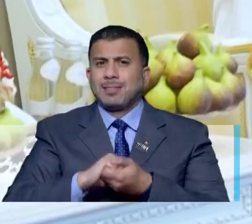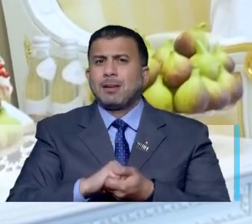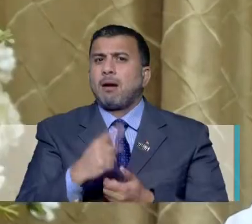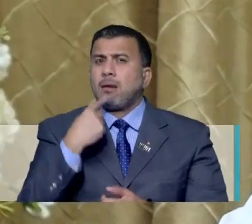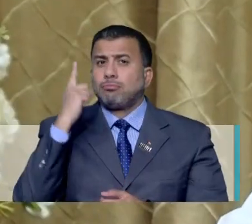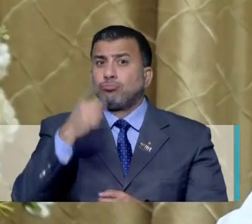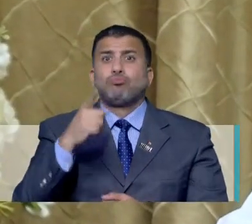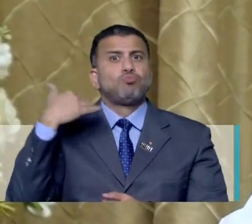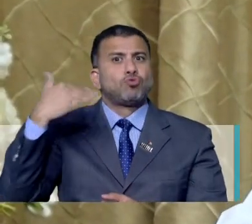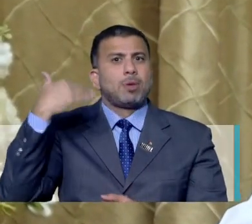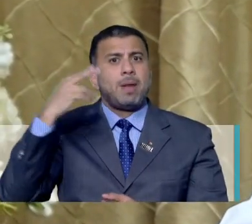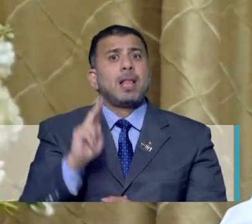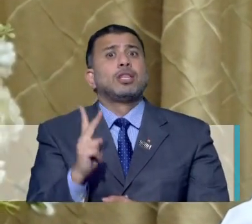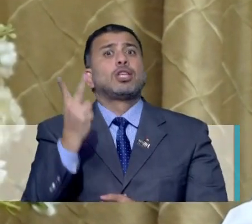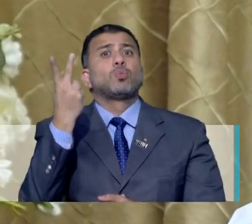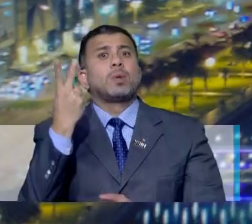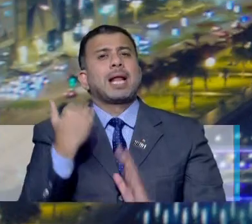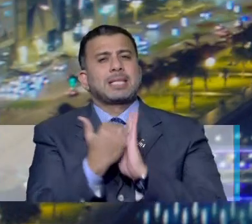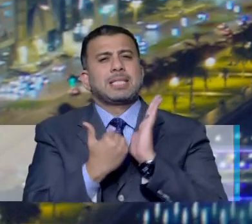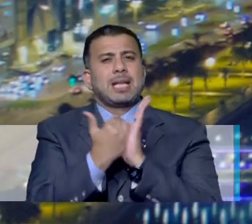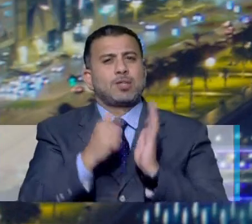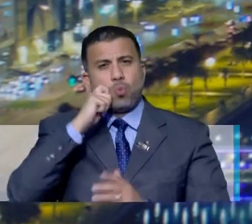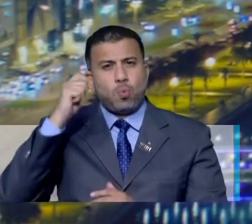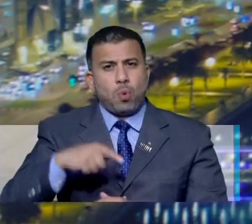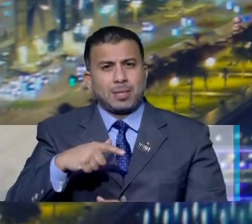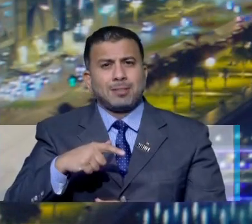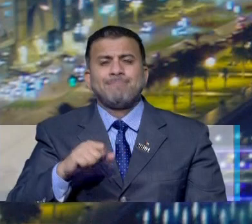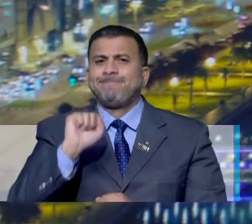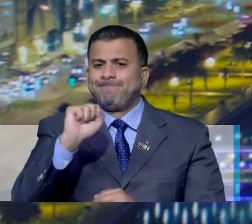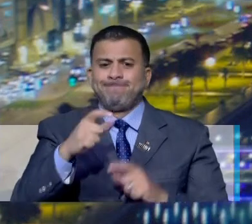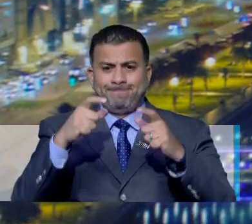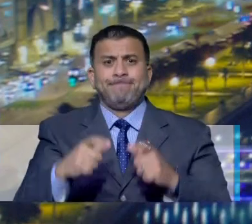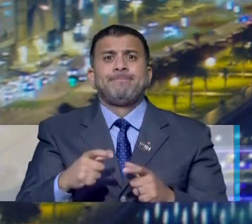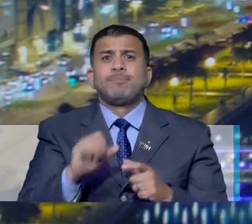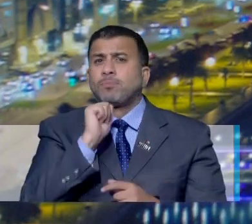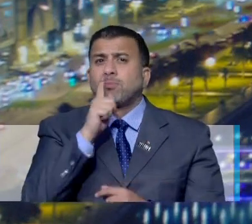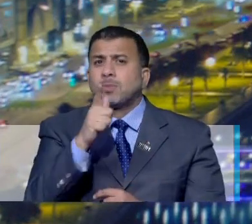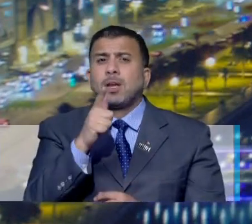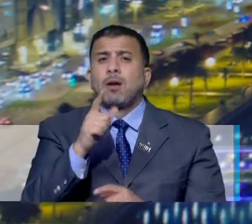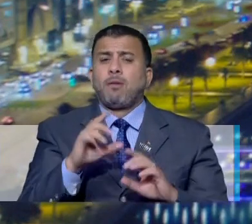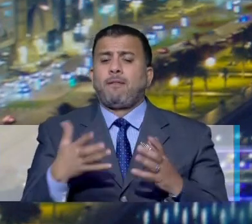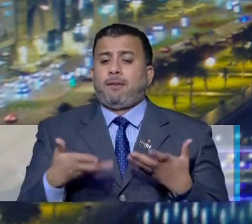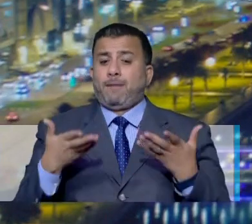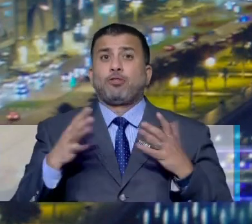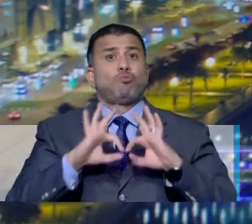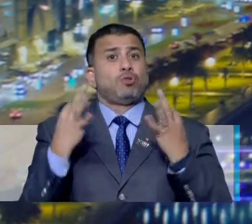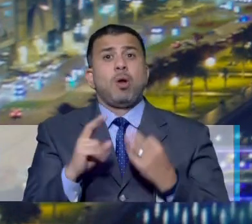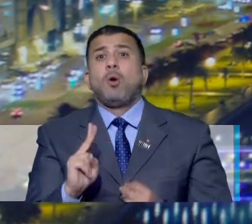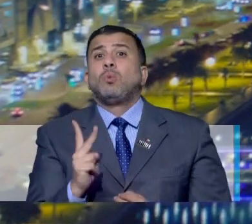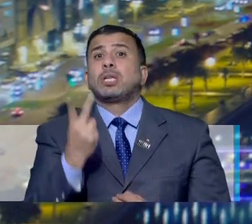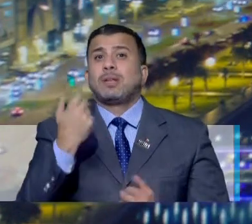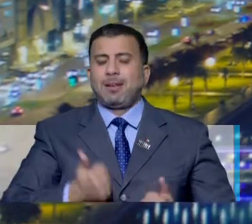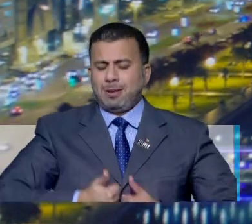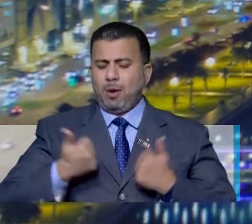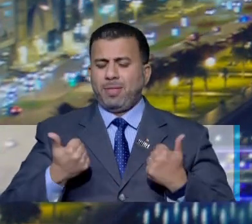اتخاذ القرارات المستقبليه وتطوير الاقتصاد الوطني للاماره بما يعزز رفاهيه المجتمع وتطوير